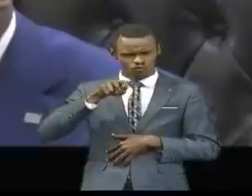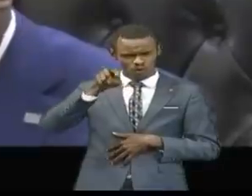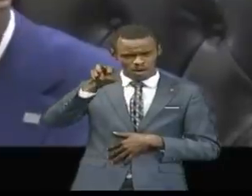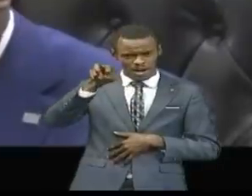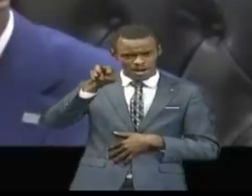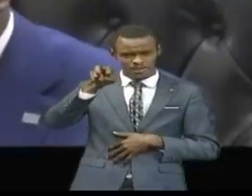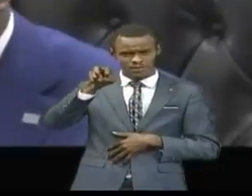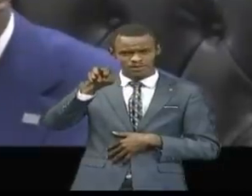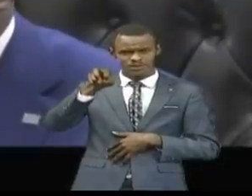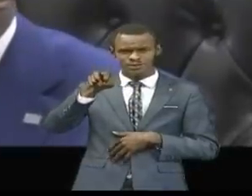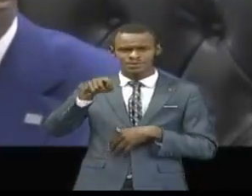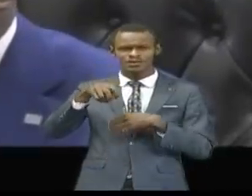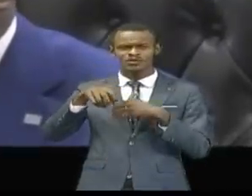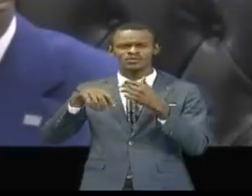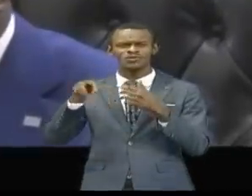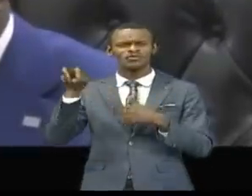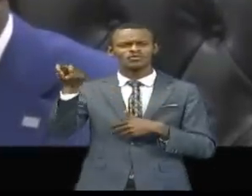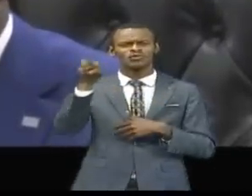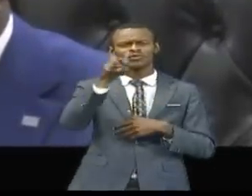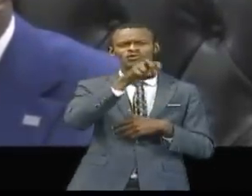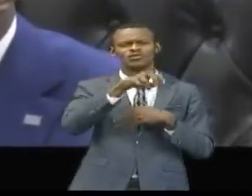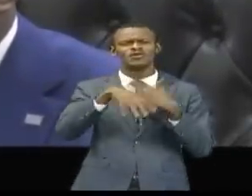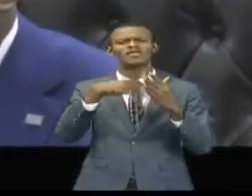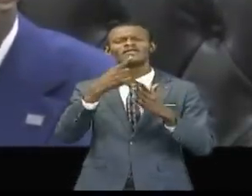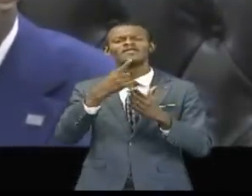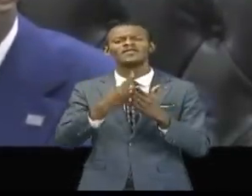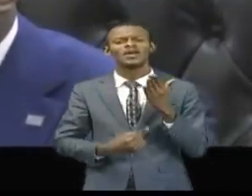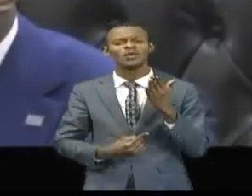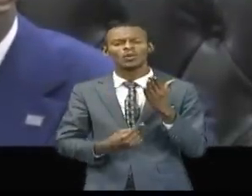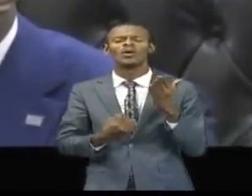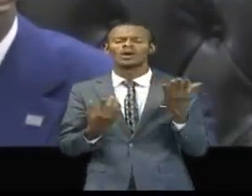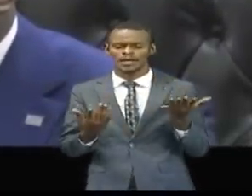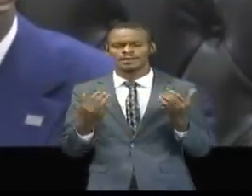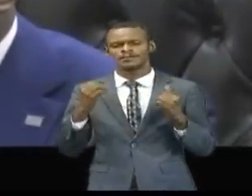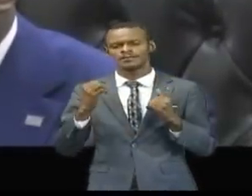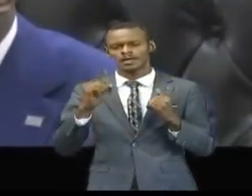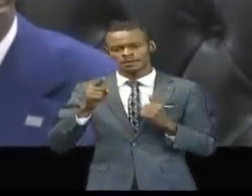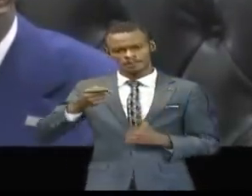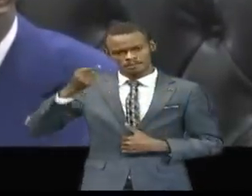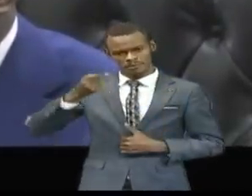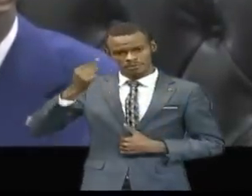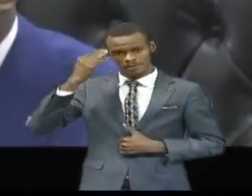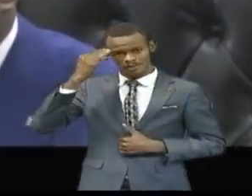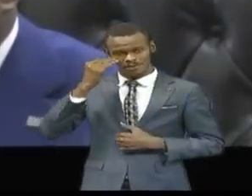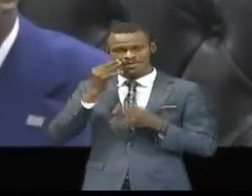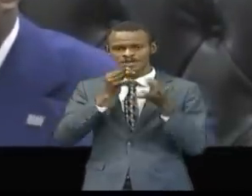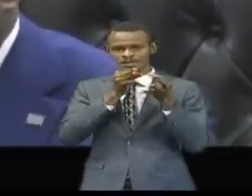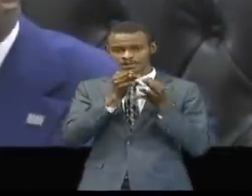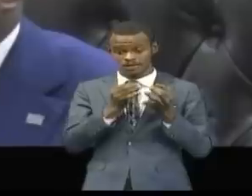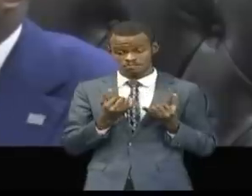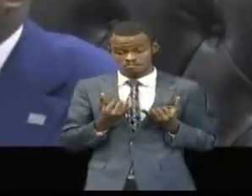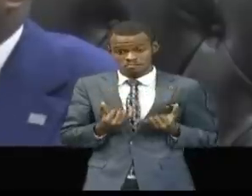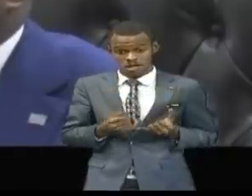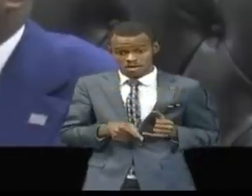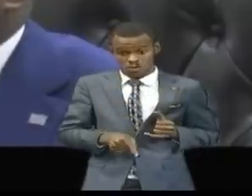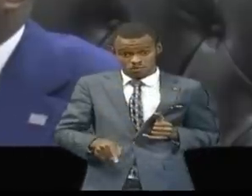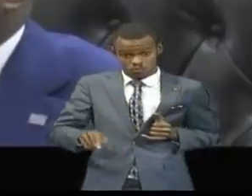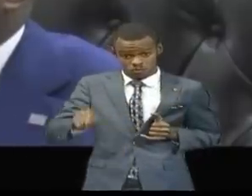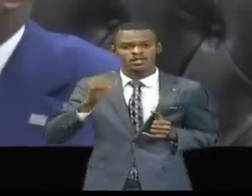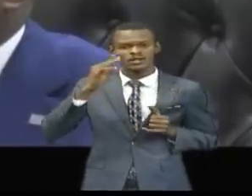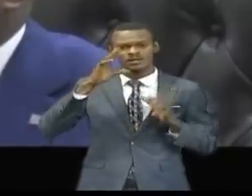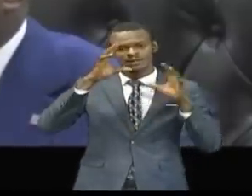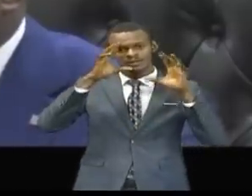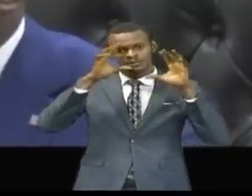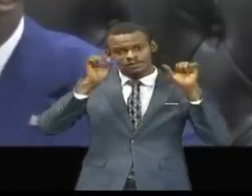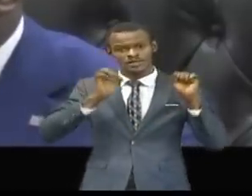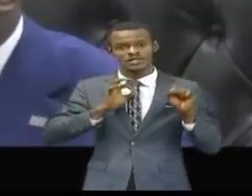le Conseil de la tournée de travail qu'effectue en ce moment Son Excellence Monsieur le Président de la